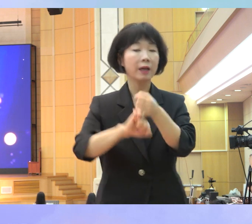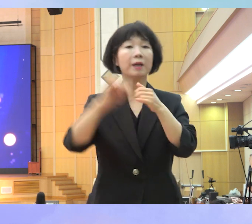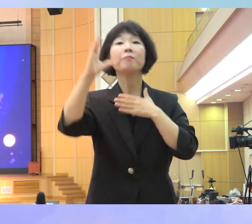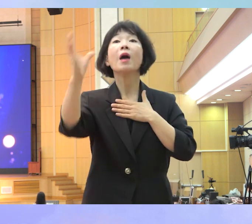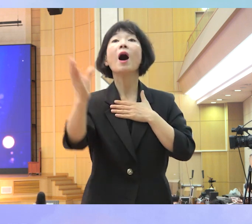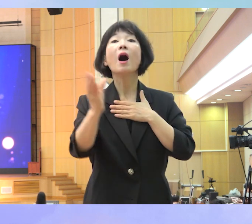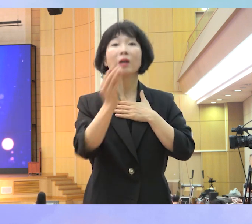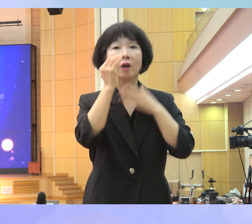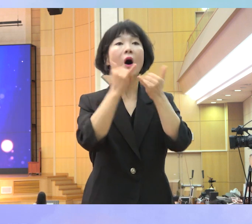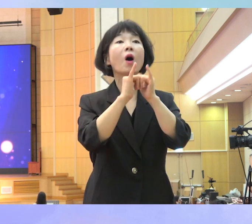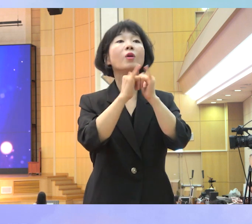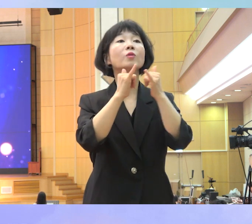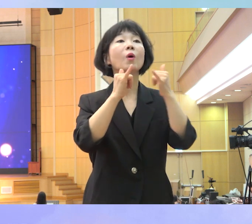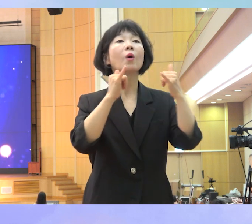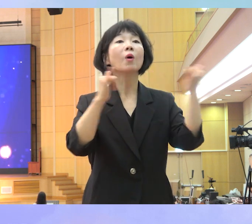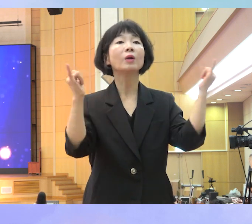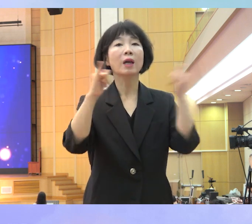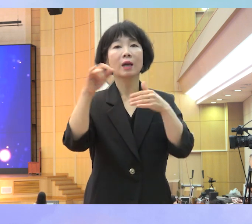충성하겠네.